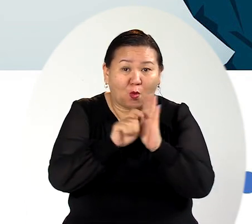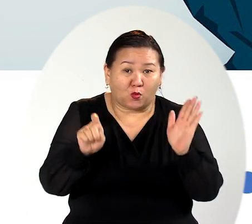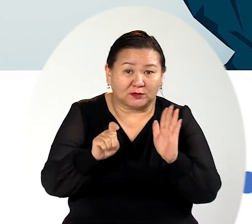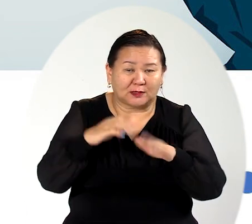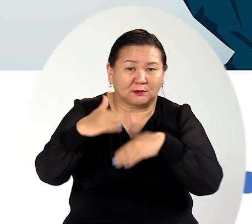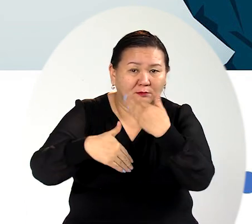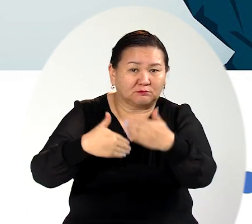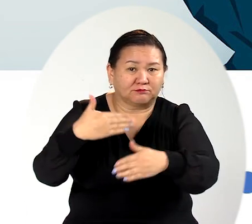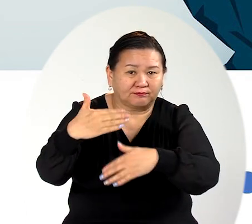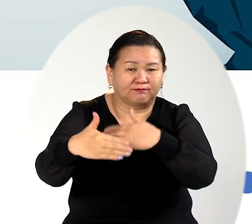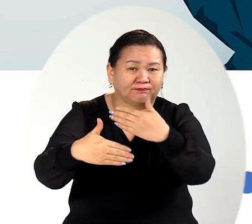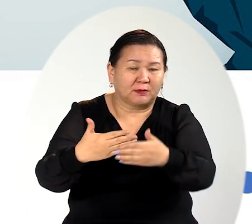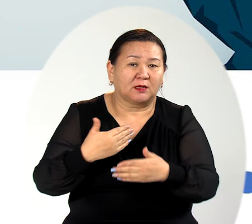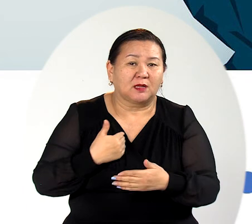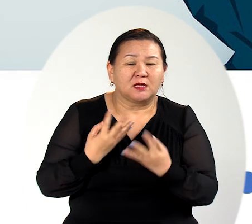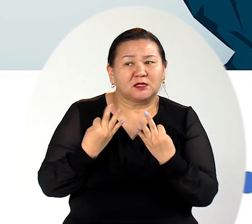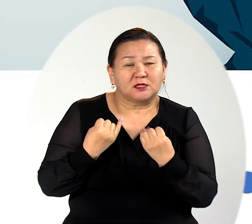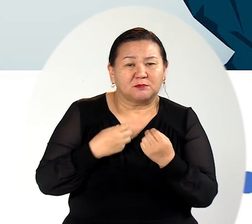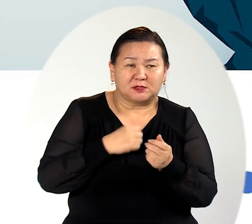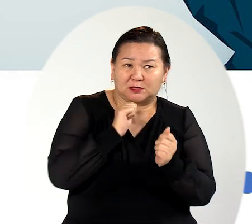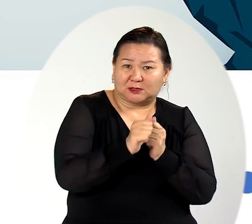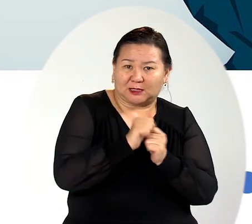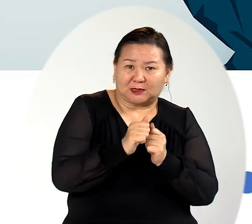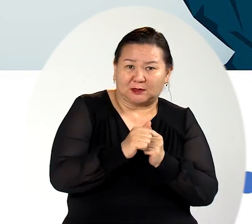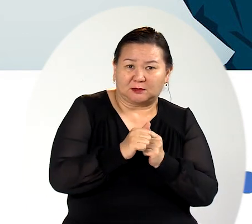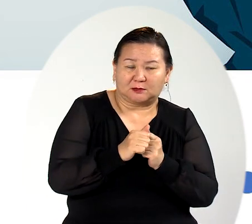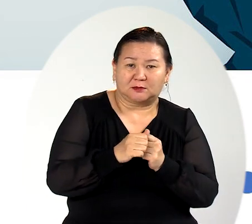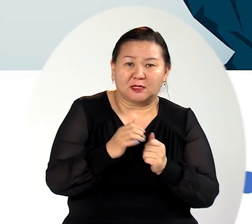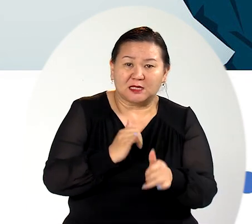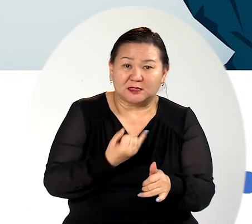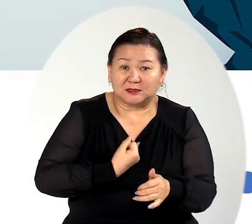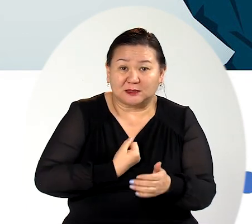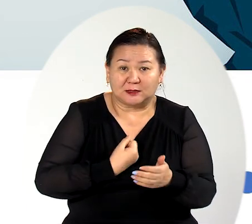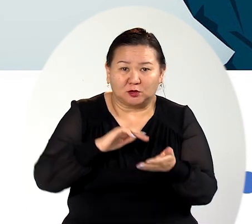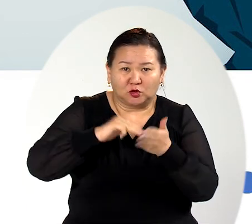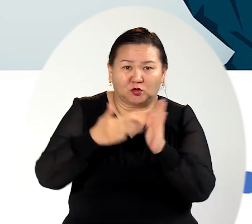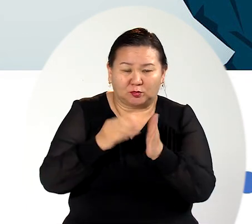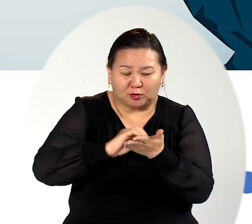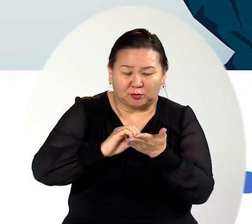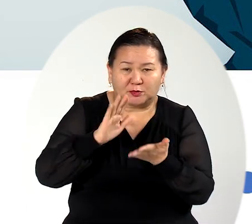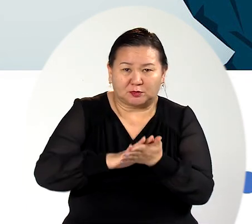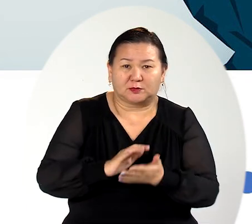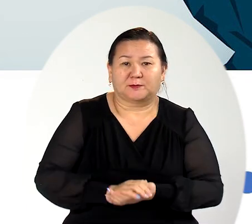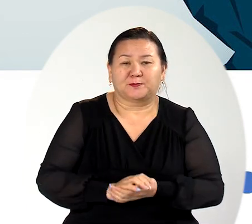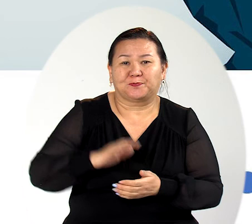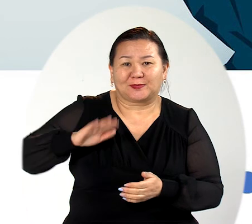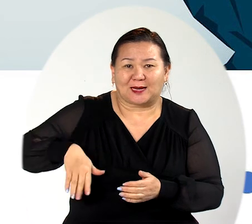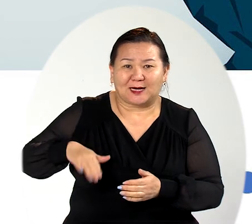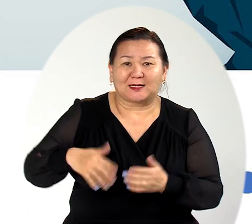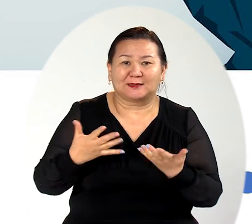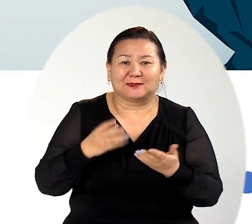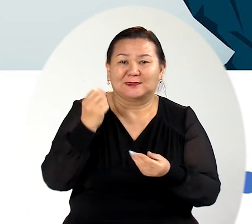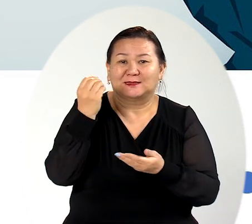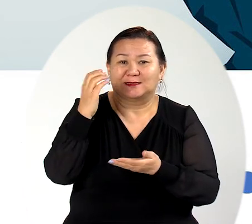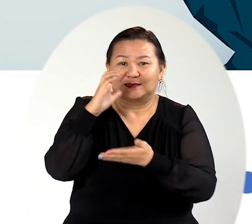төсөл хэрэгжүүлэх хугацаанда хэрэгжүүлж явах явцад надаас хэдийн хэмжээний зардал гарах юм бэ гэдгээ болвол эрсдлийн төлөвлөгөөнд оруулж өгдөг. За үүний дараагаар